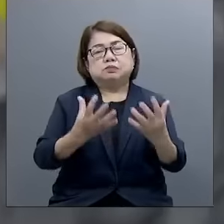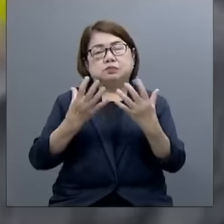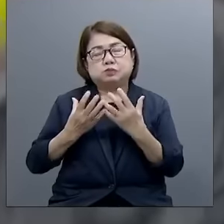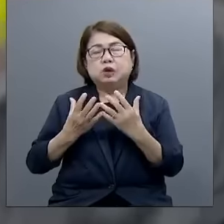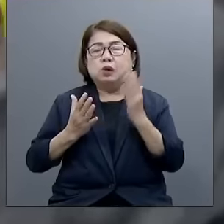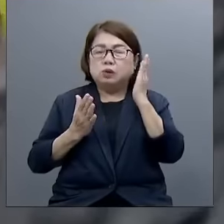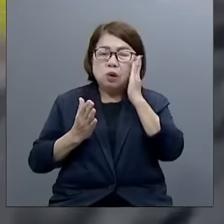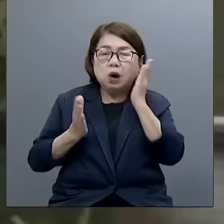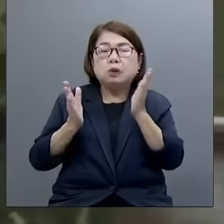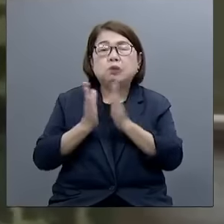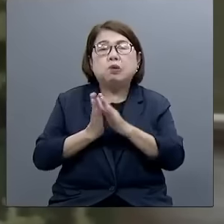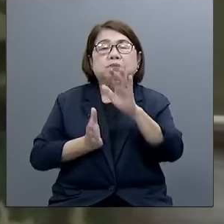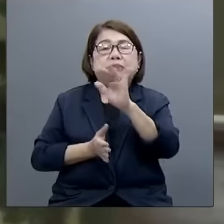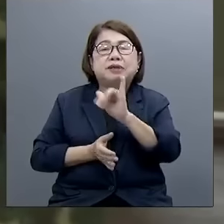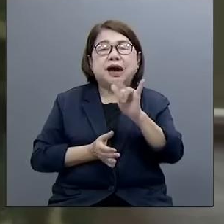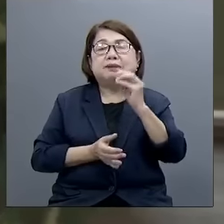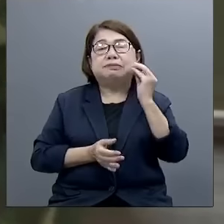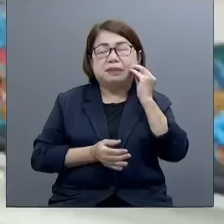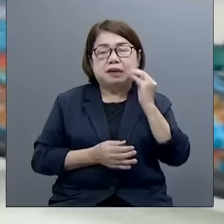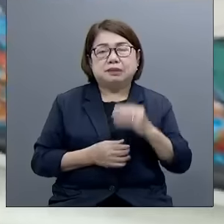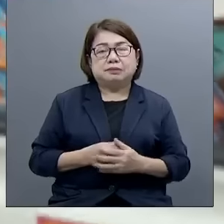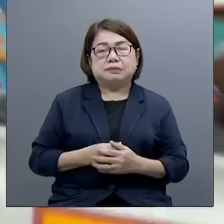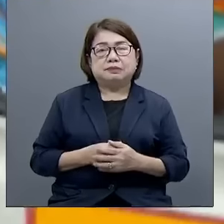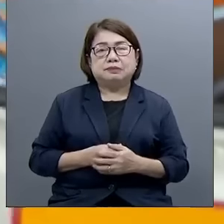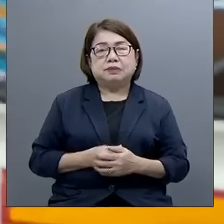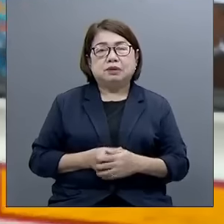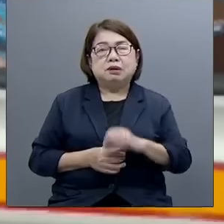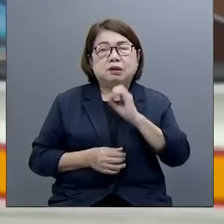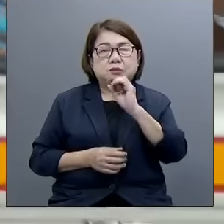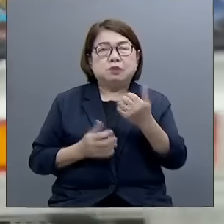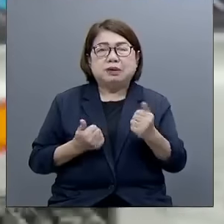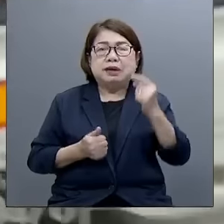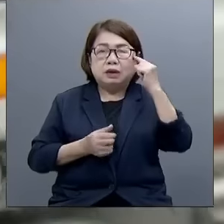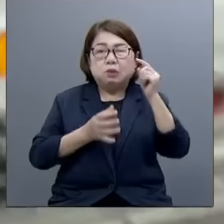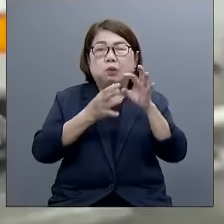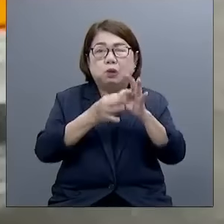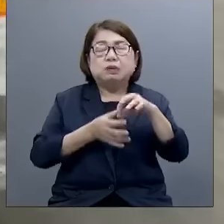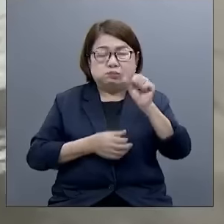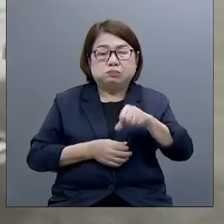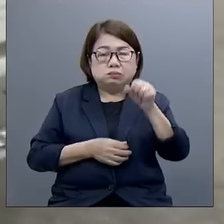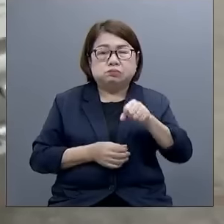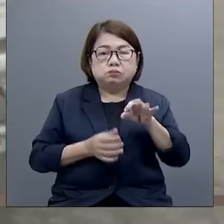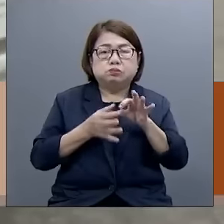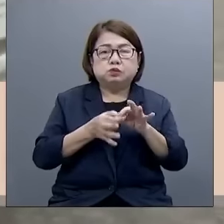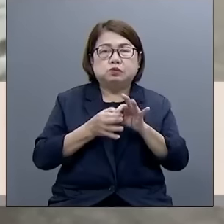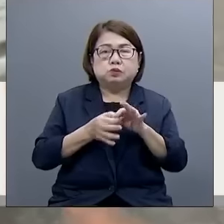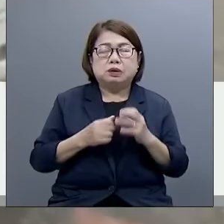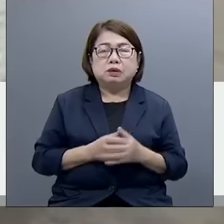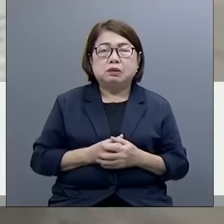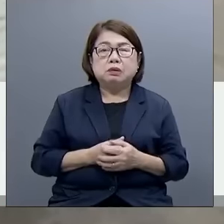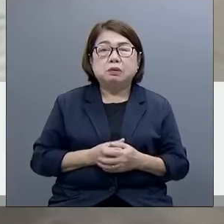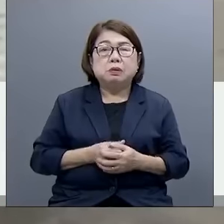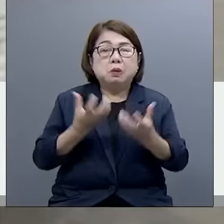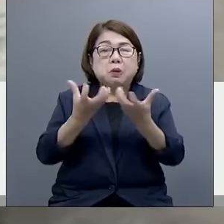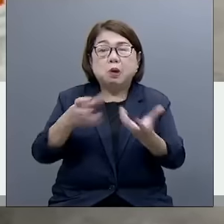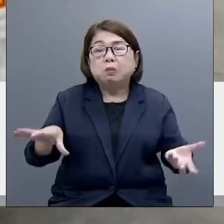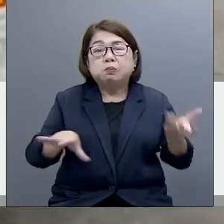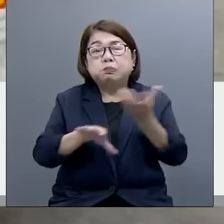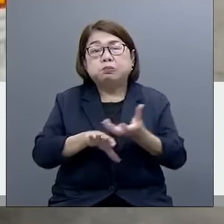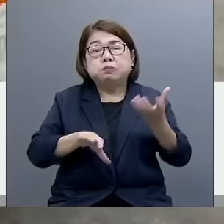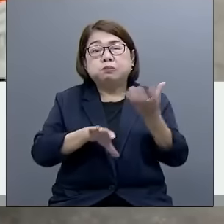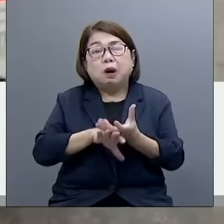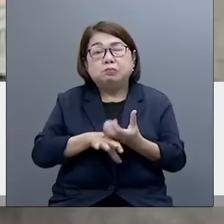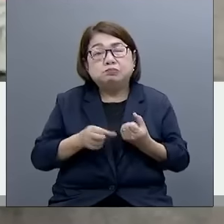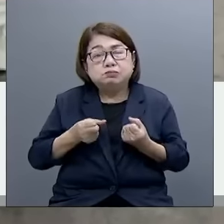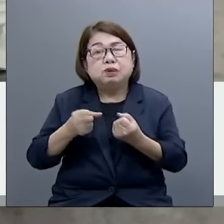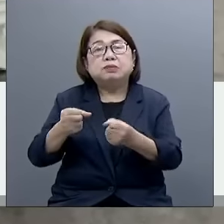าติครับ ตอนนี้ก็มีความกังวล ครับผม ก็เลยขนของมาหมดเลยเหรอครับ ครับ